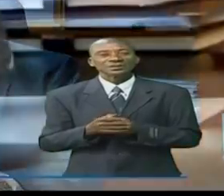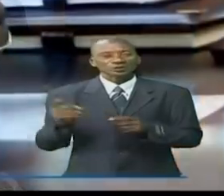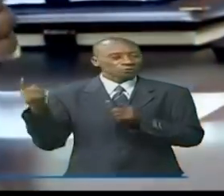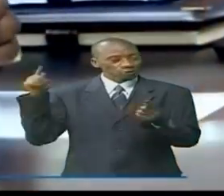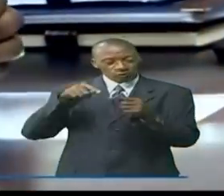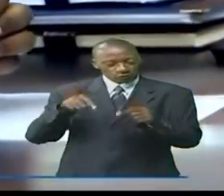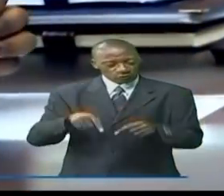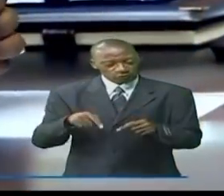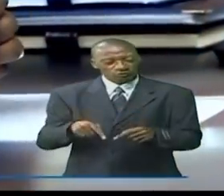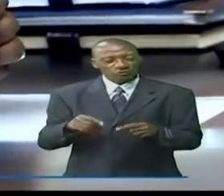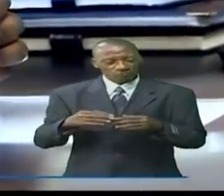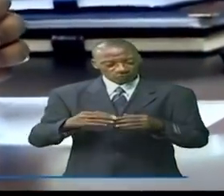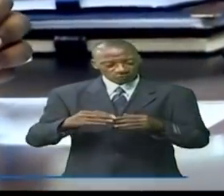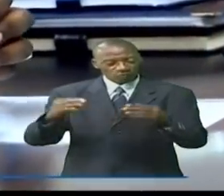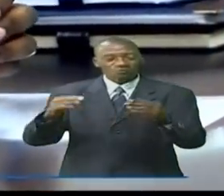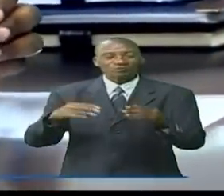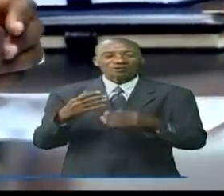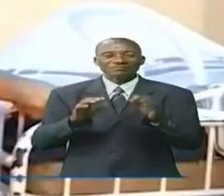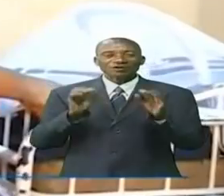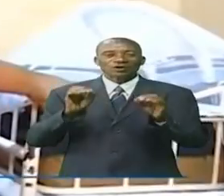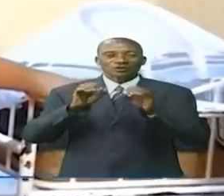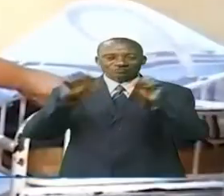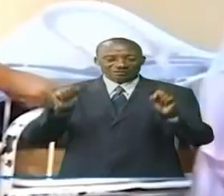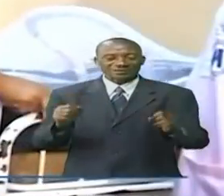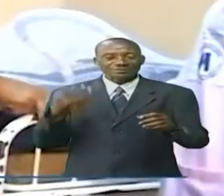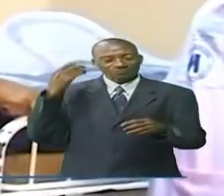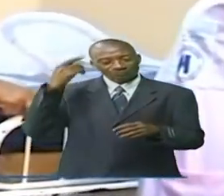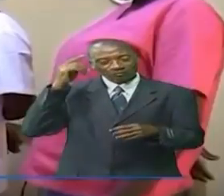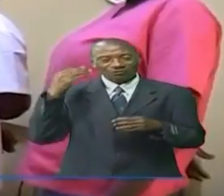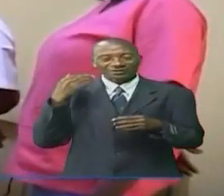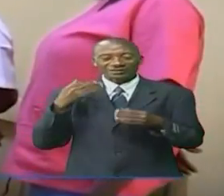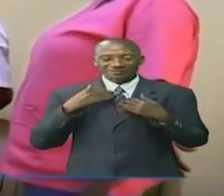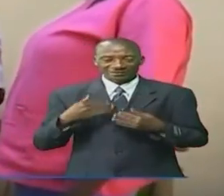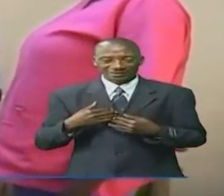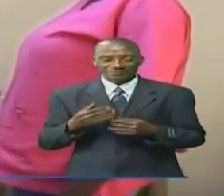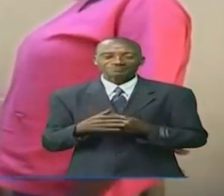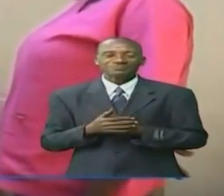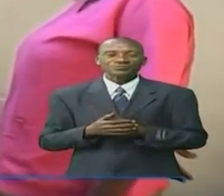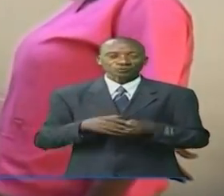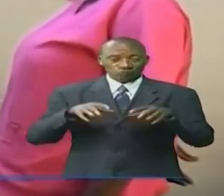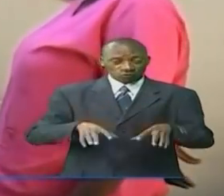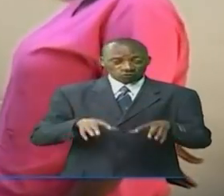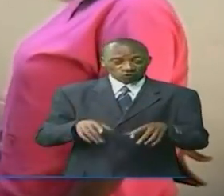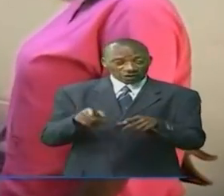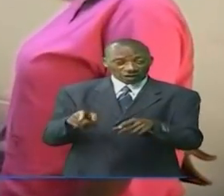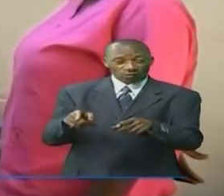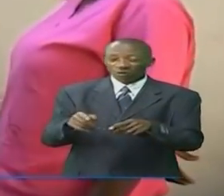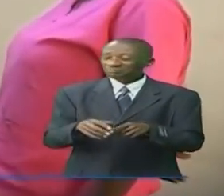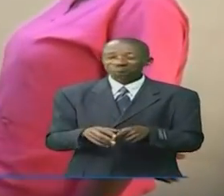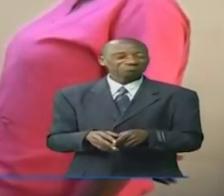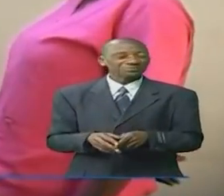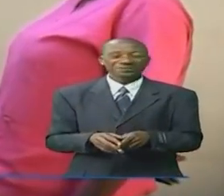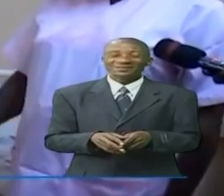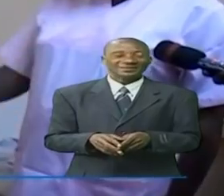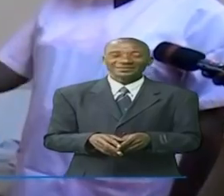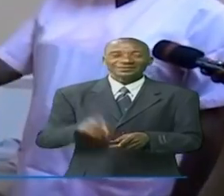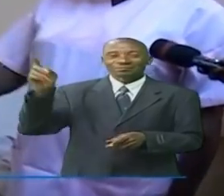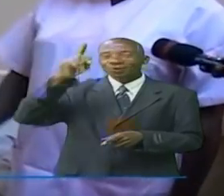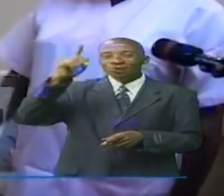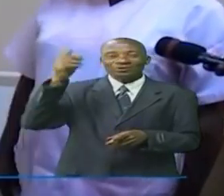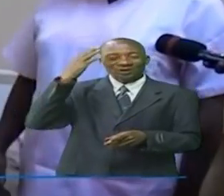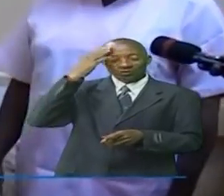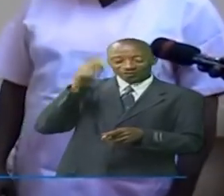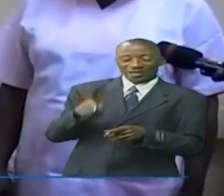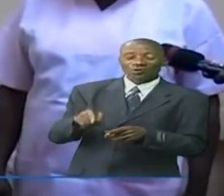santé robustes à travers le monde. La RDC figure sur la liste noire des 8 pays où l'augmentation du taux